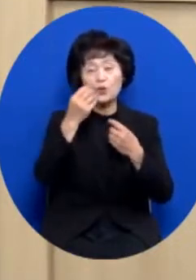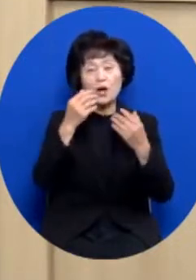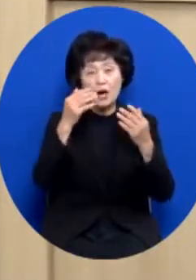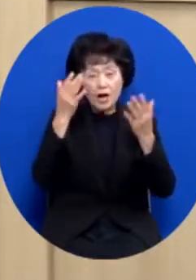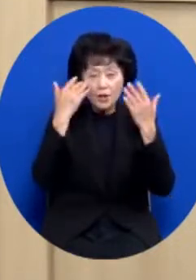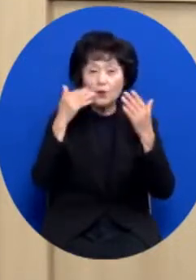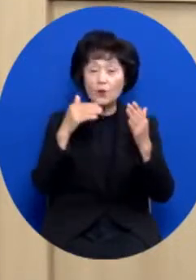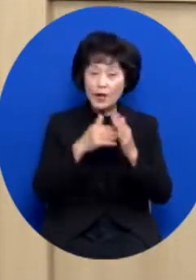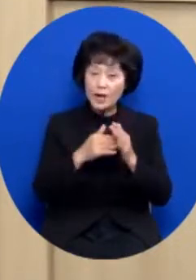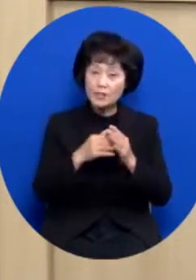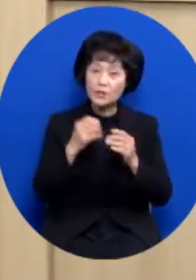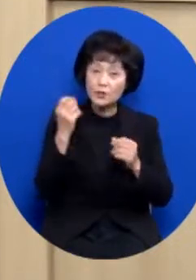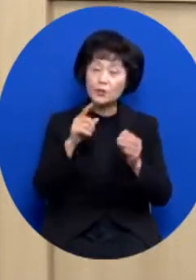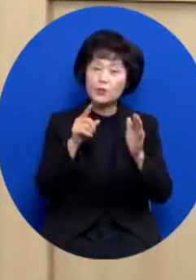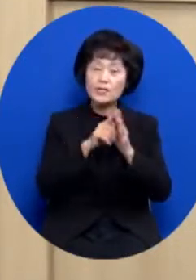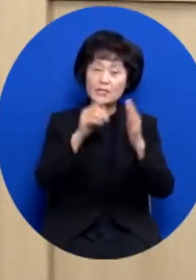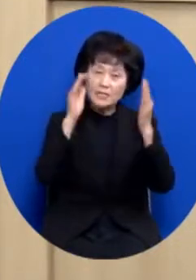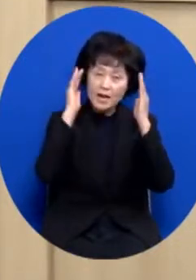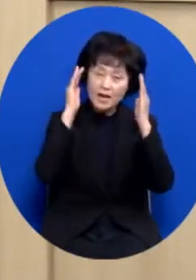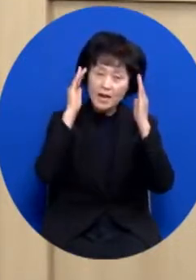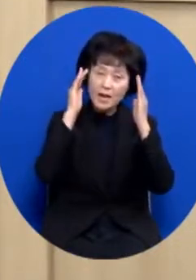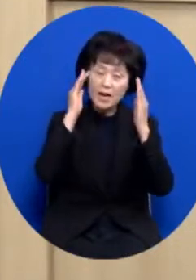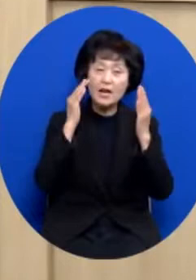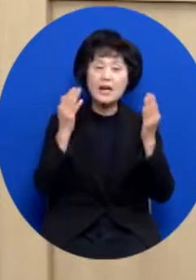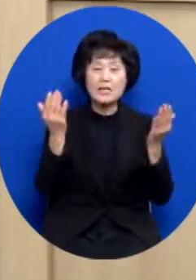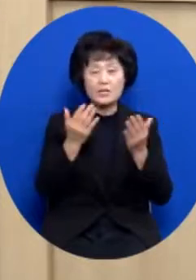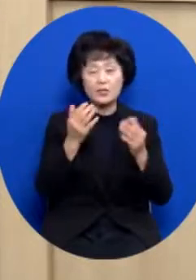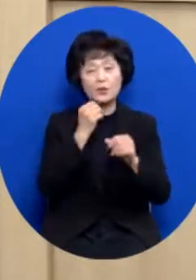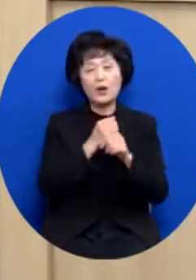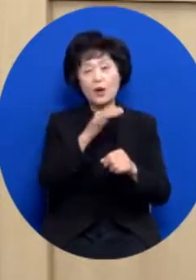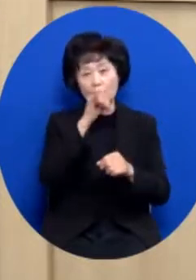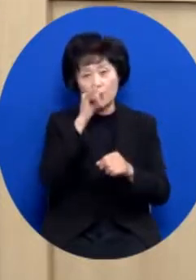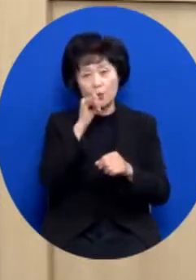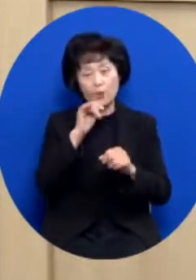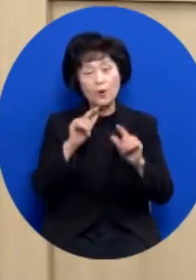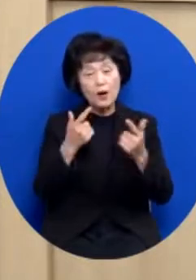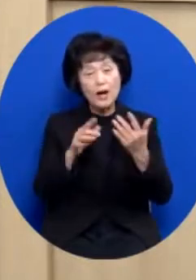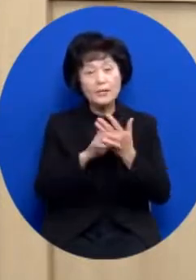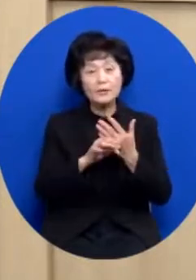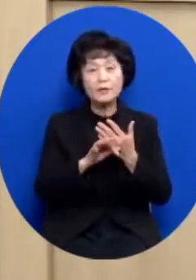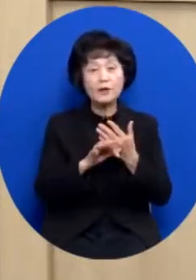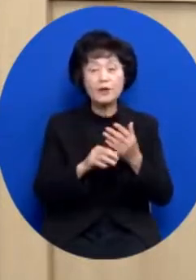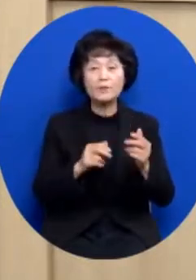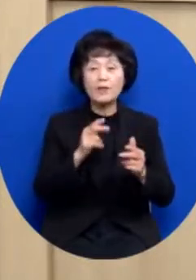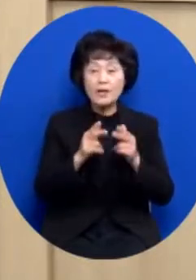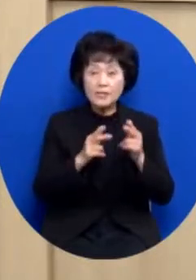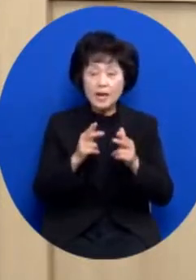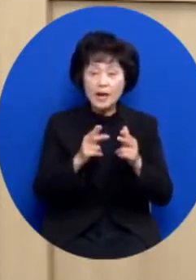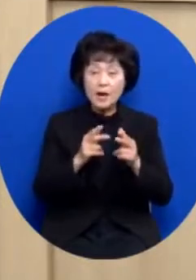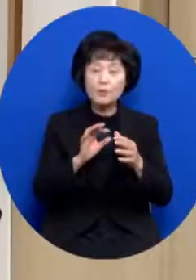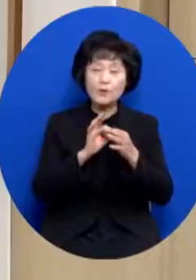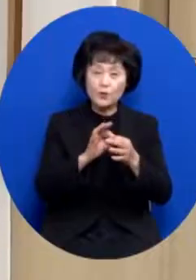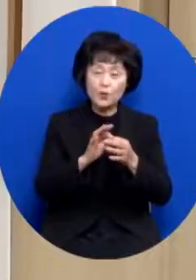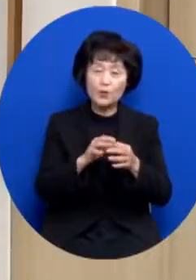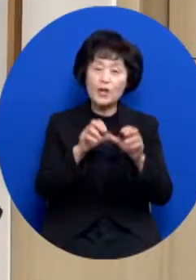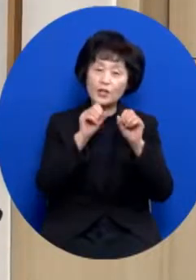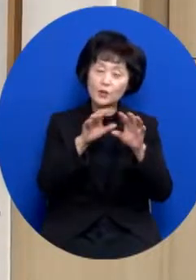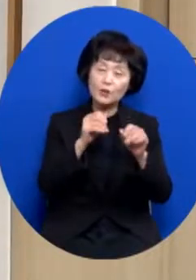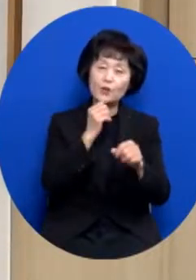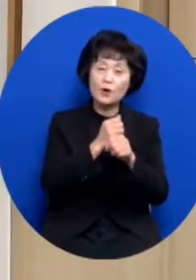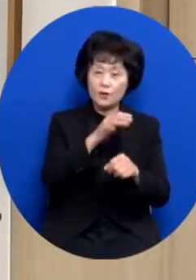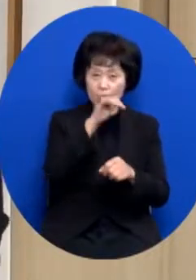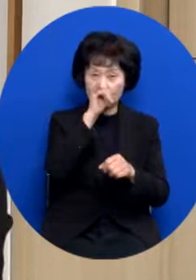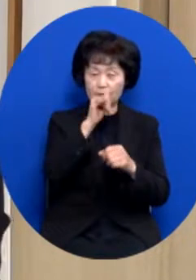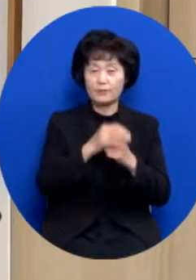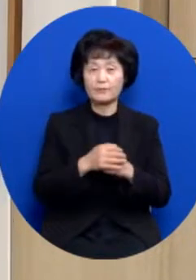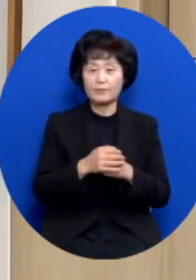우리 혹은 신학 사역을 하시는 분들도 계시고 아니면 NGO 병행하시는 분들도 계십니다 선생님